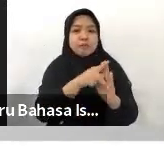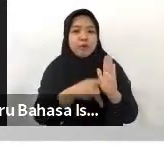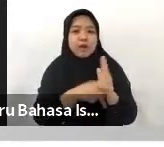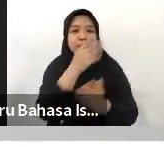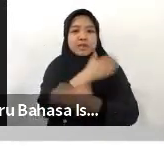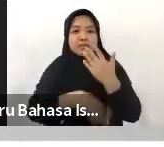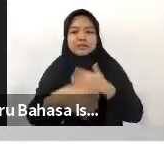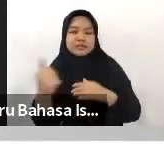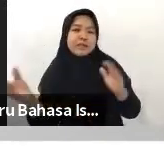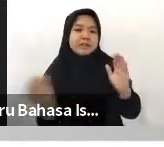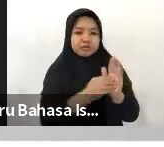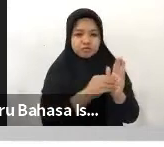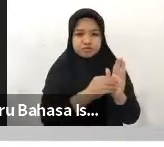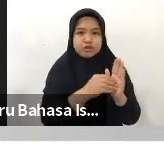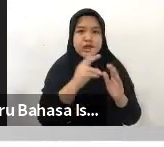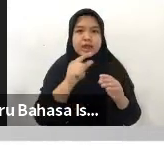di sana. Kemudian